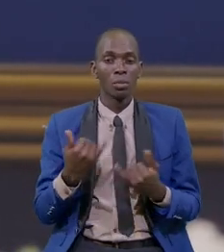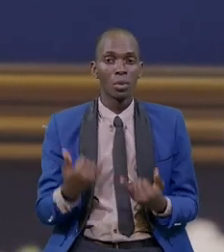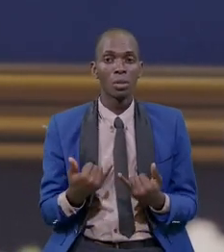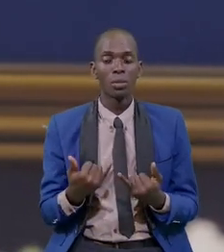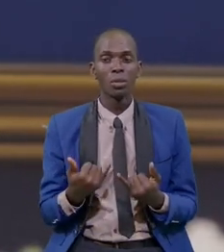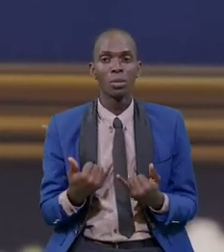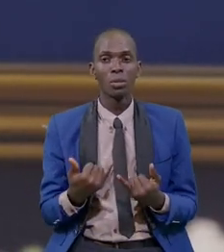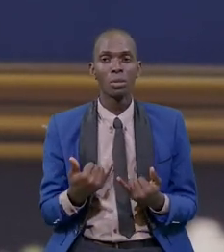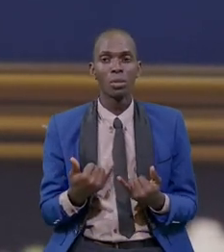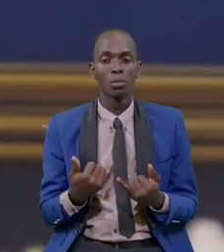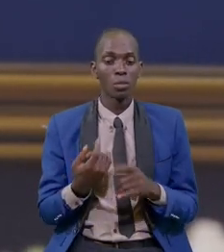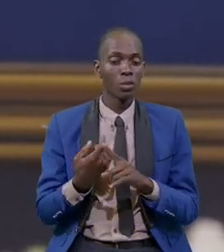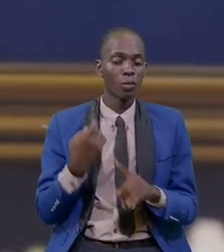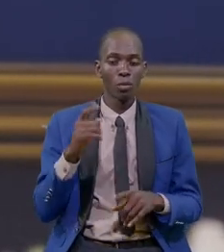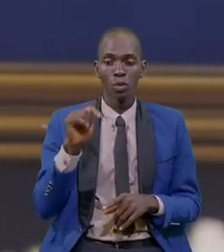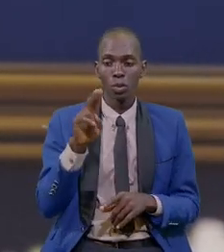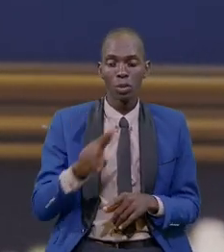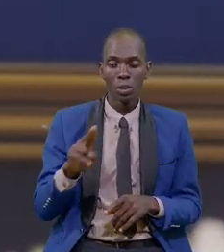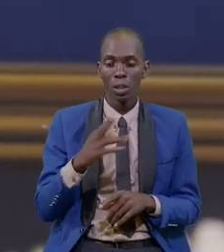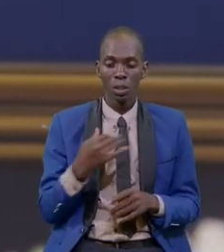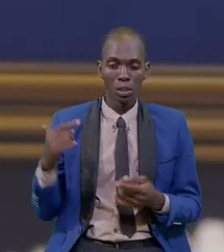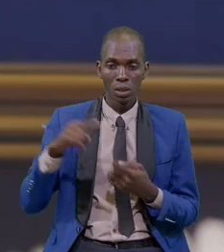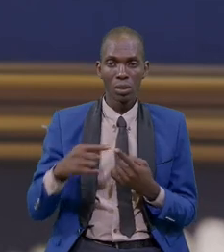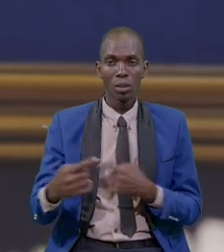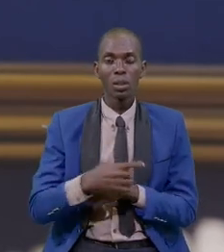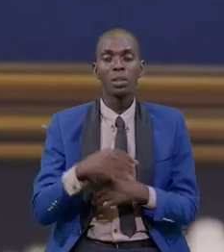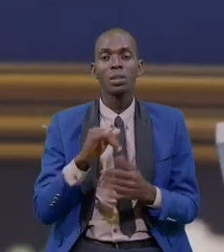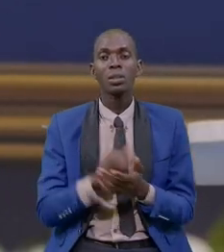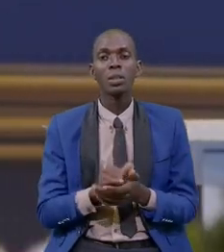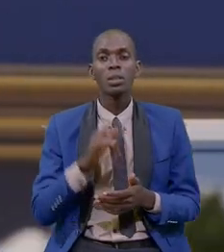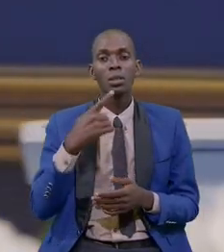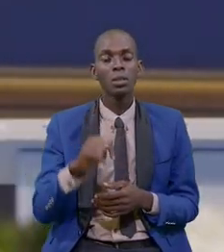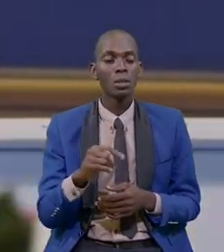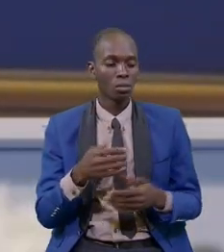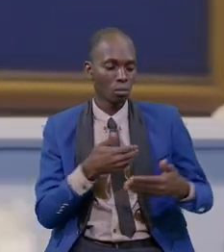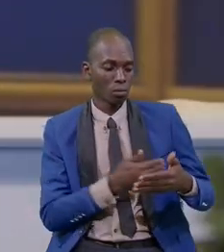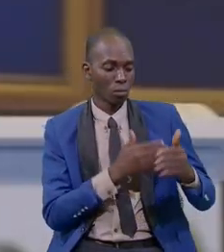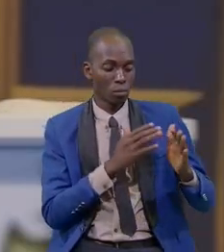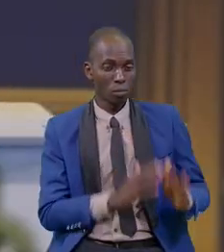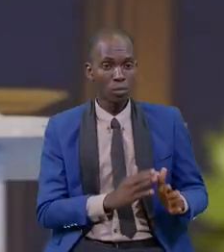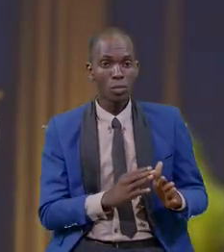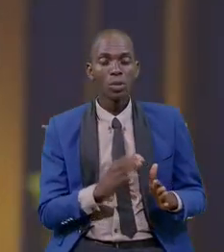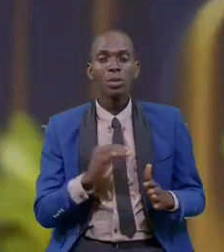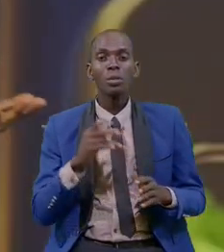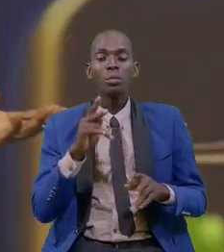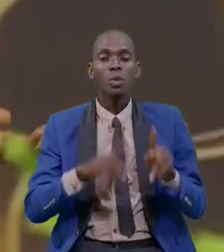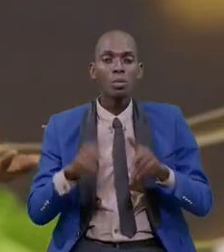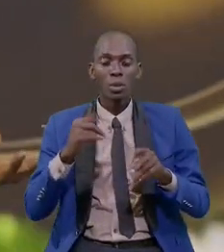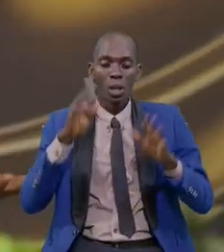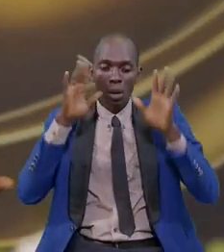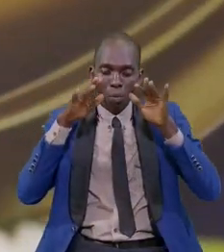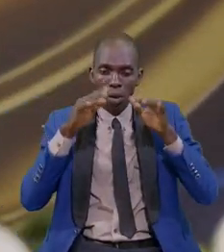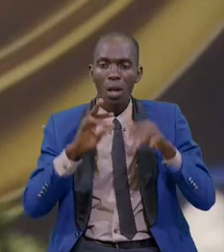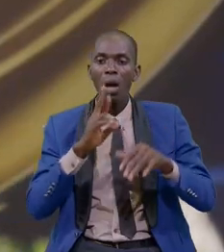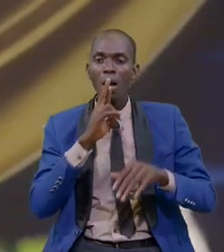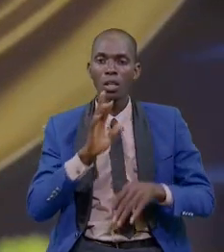aujourd'hui, c'est que les musulmans est votre voisin. Le musulman est votre voisin. Vous voyez, vous ne